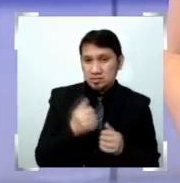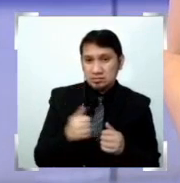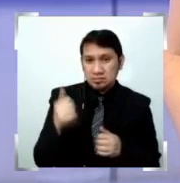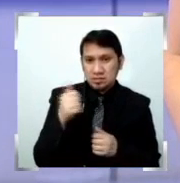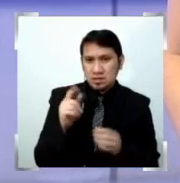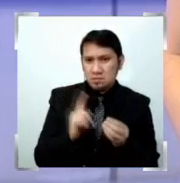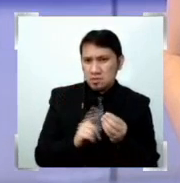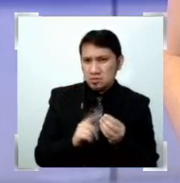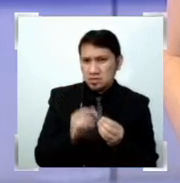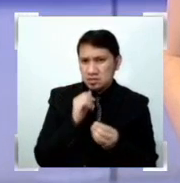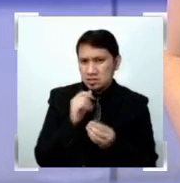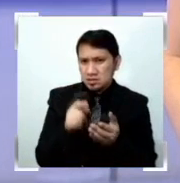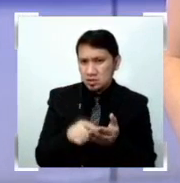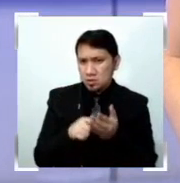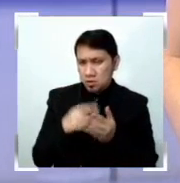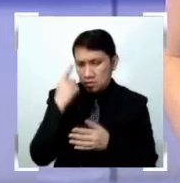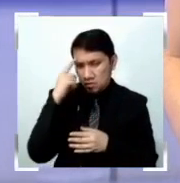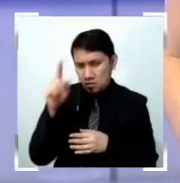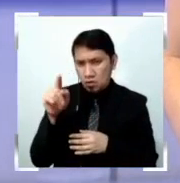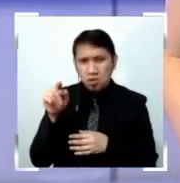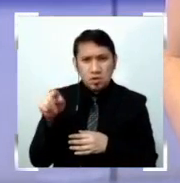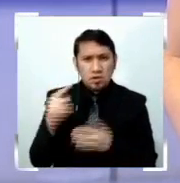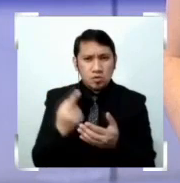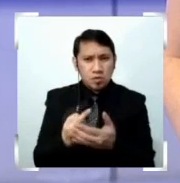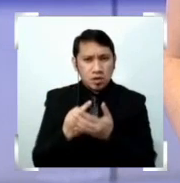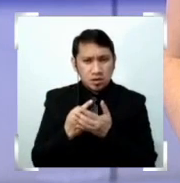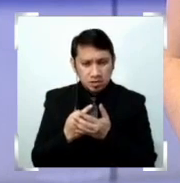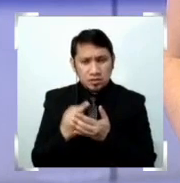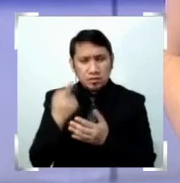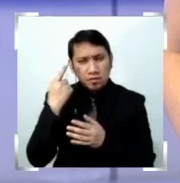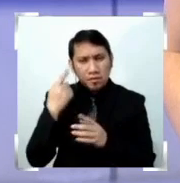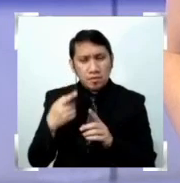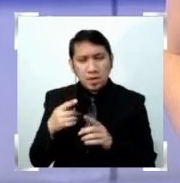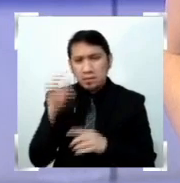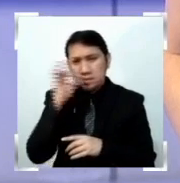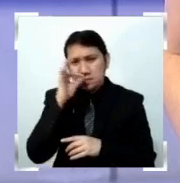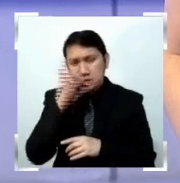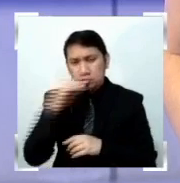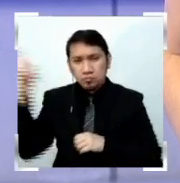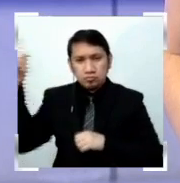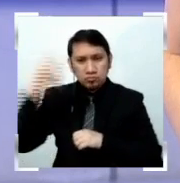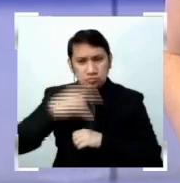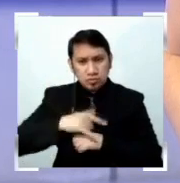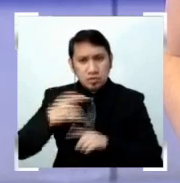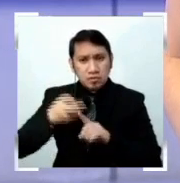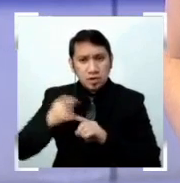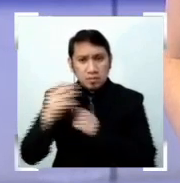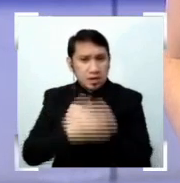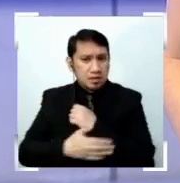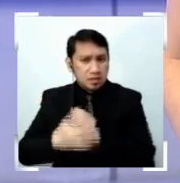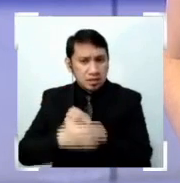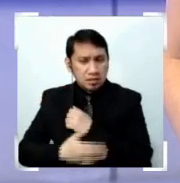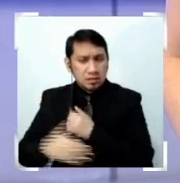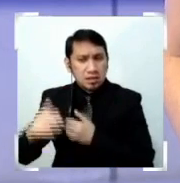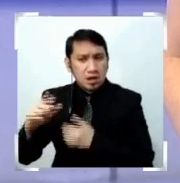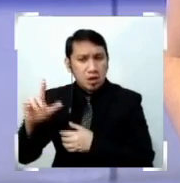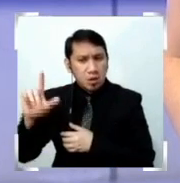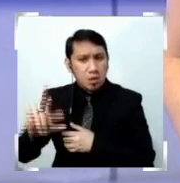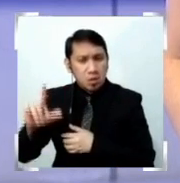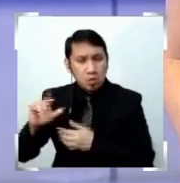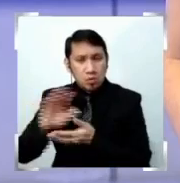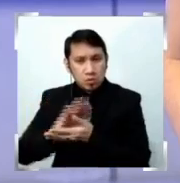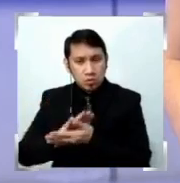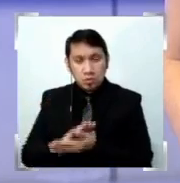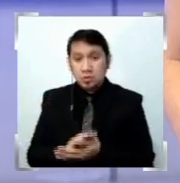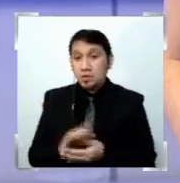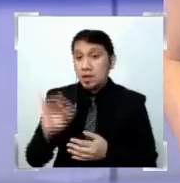quarantine sa mga Pinoy na galing sa mga bansang mabababa ang kaso ng COVID-19. Ang sagot ng IATF spokesman sa pagsaksi ni na